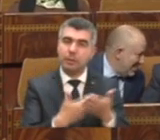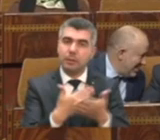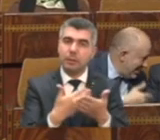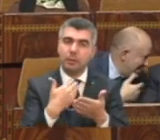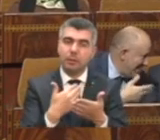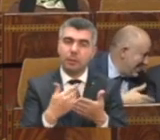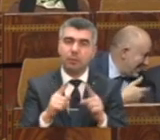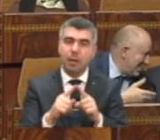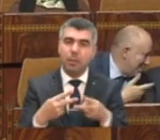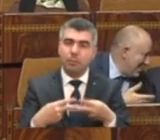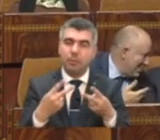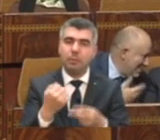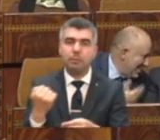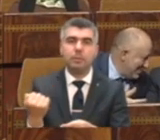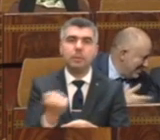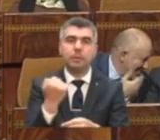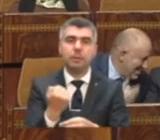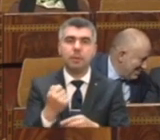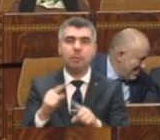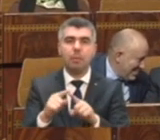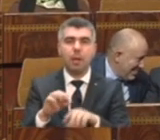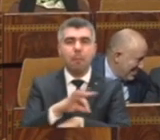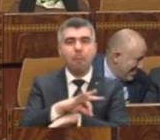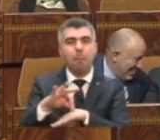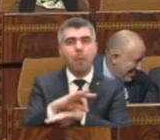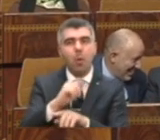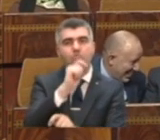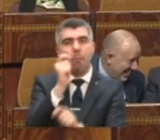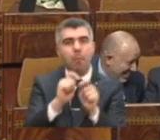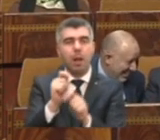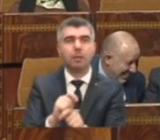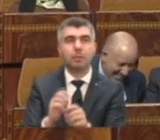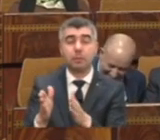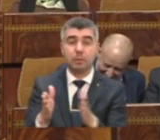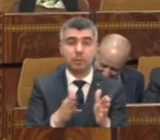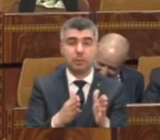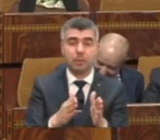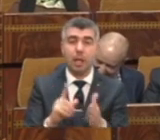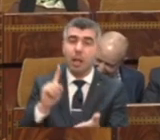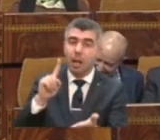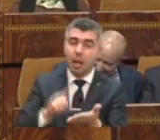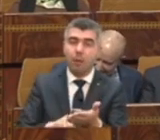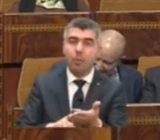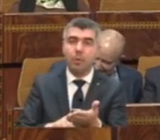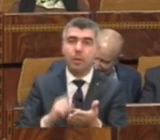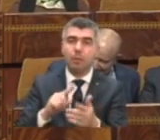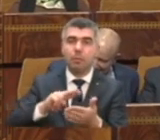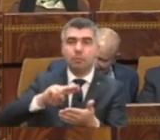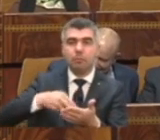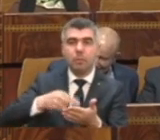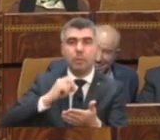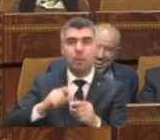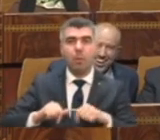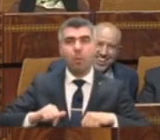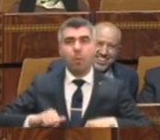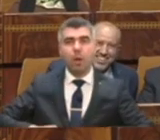إخفاء تلاعبات التماطل في بعض الوكالات الحضرية. ثالثا لا بد من تطبيق ضوية السبع التي أصدرتها الوزارة